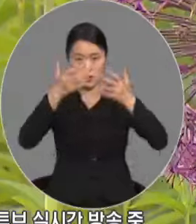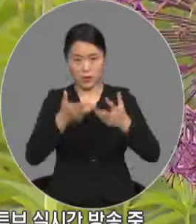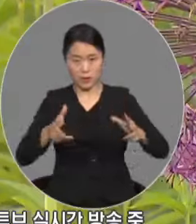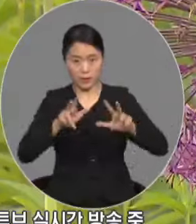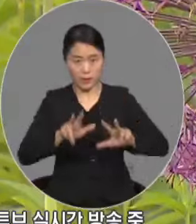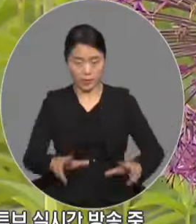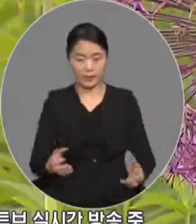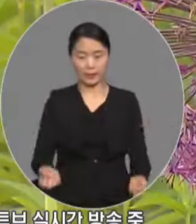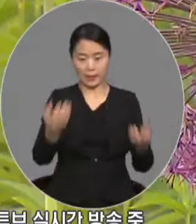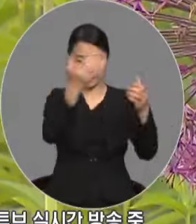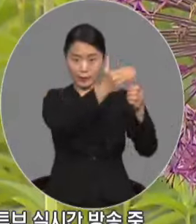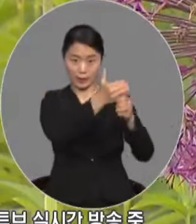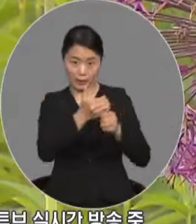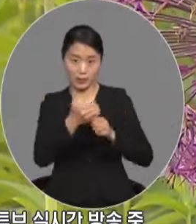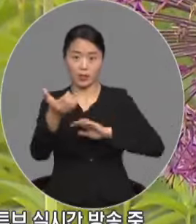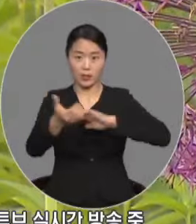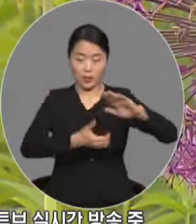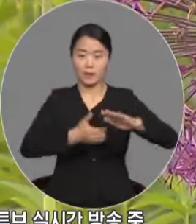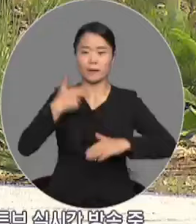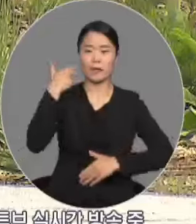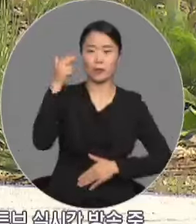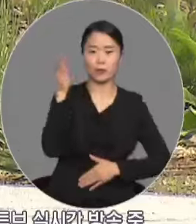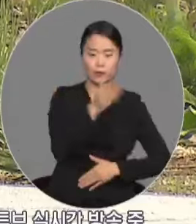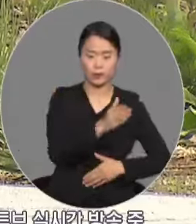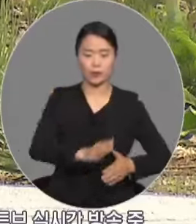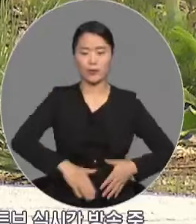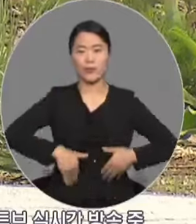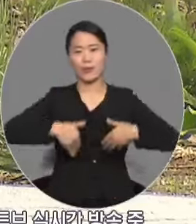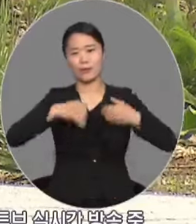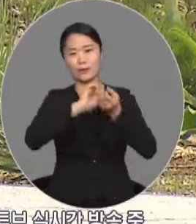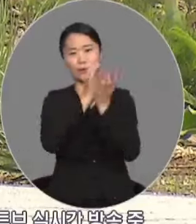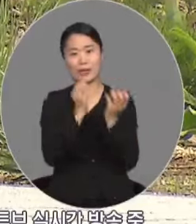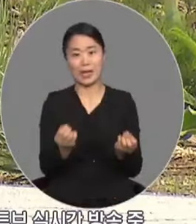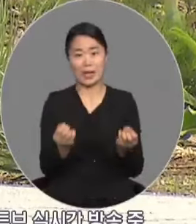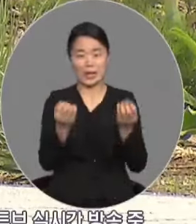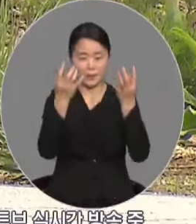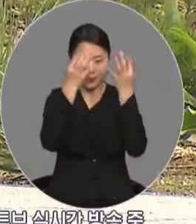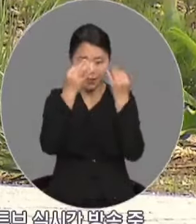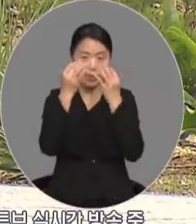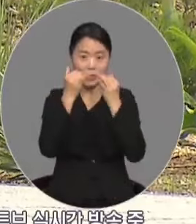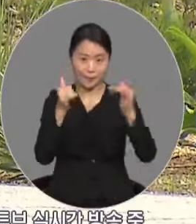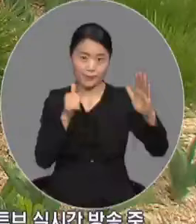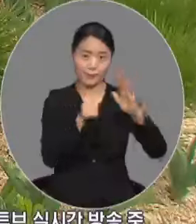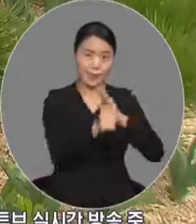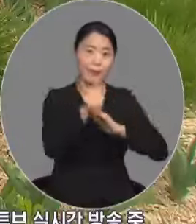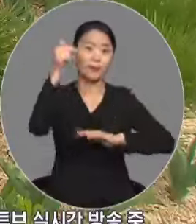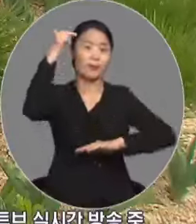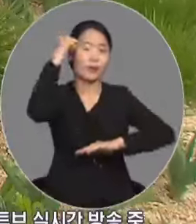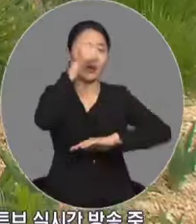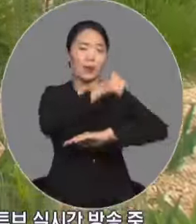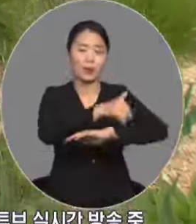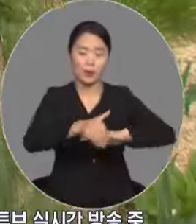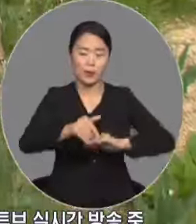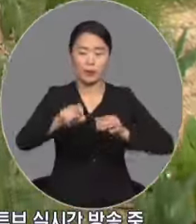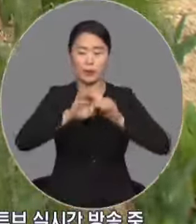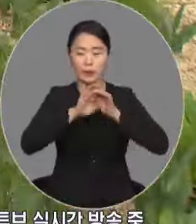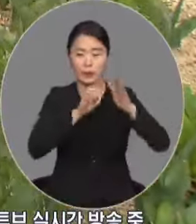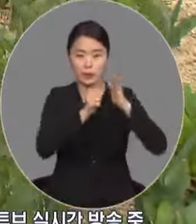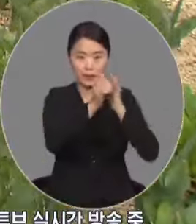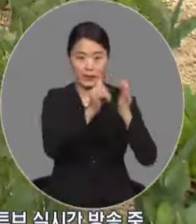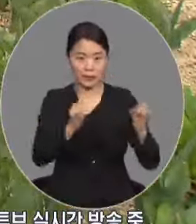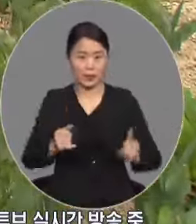유치를 앞두고 있고 다음 주부터는 봄꽃축제로 수십만 명이 방문할 예정인 가운데 일부